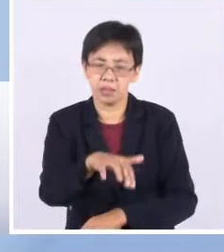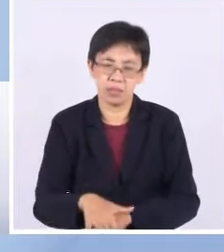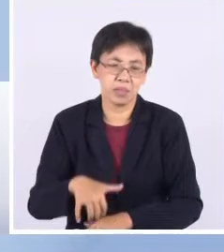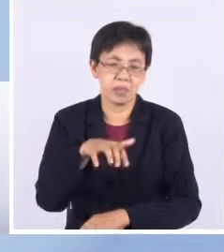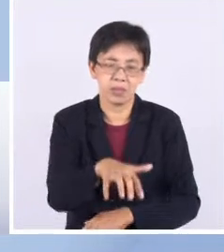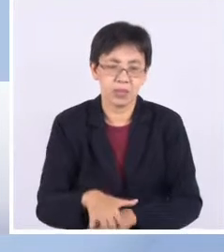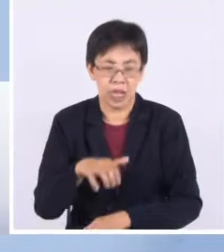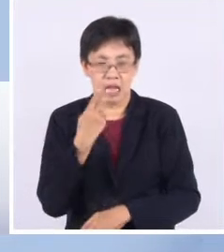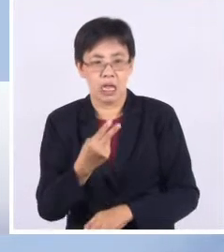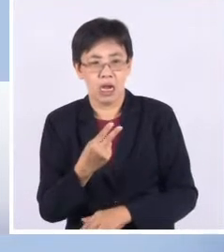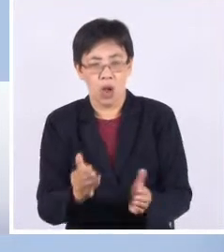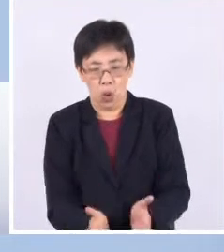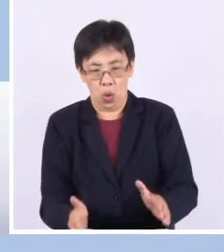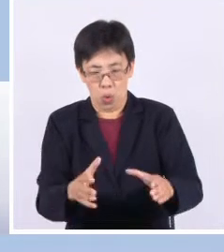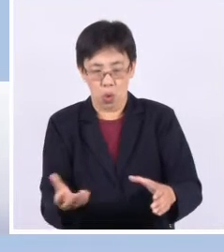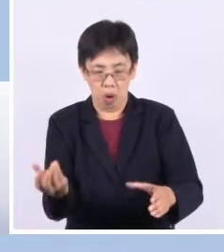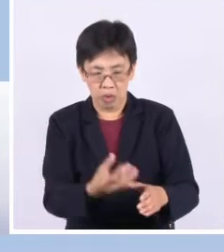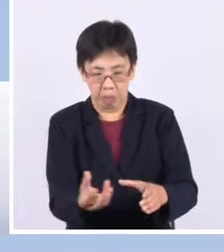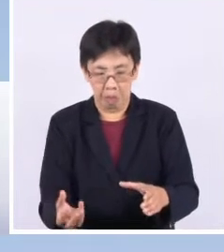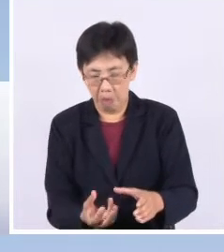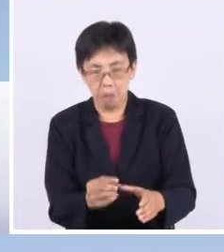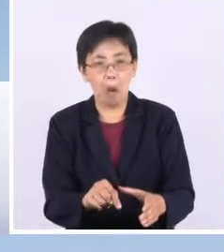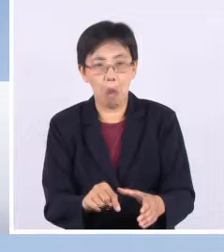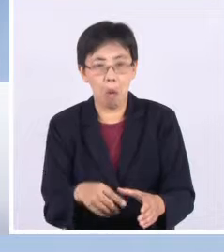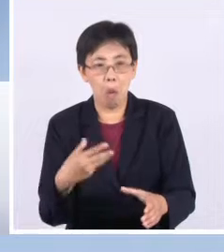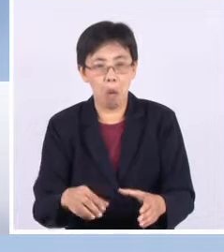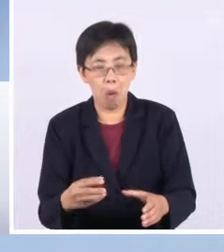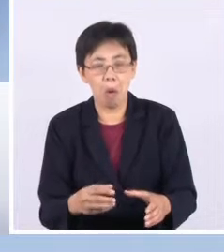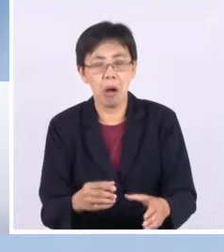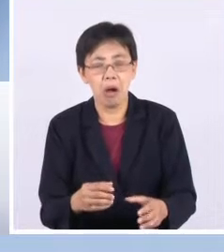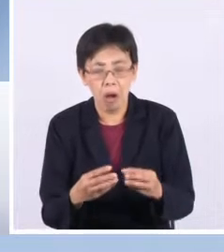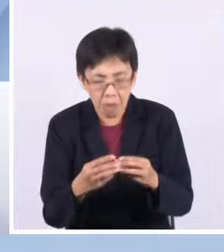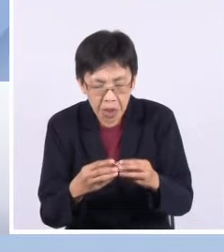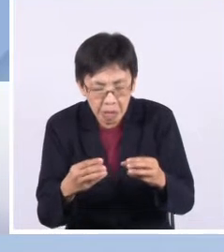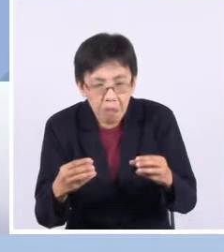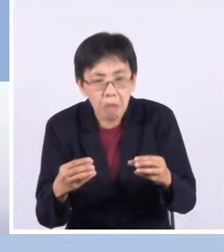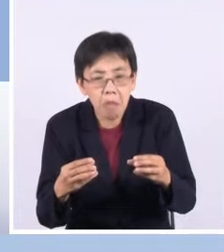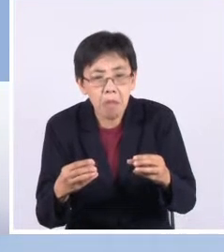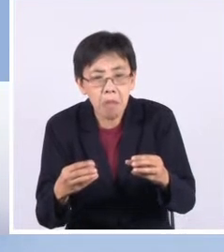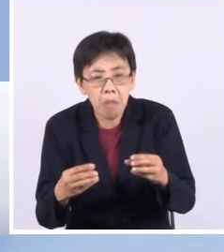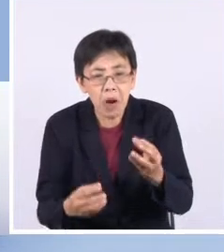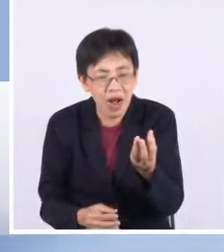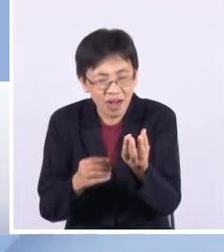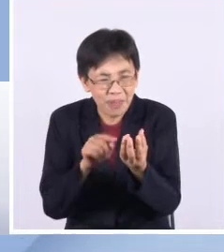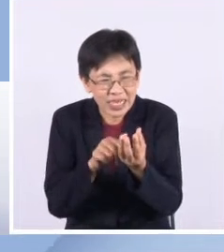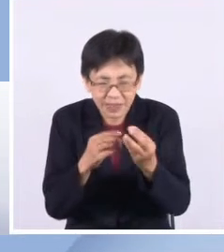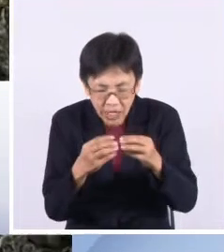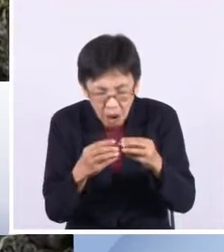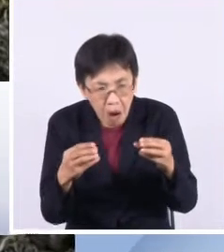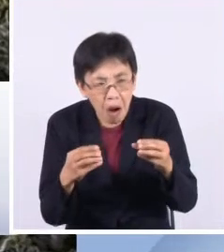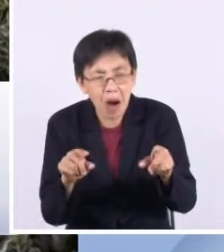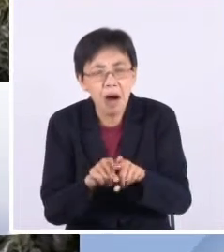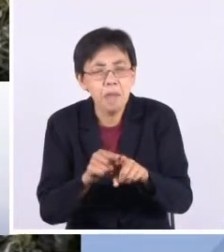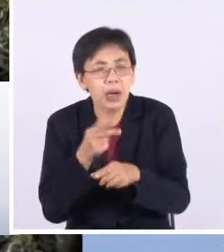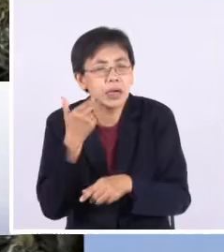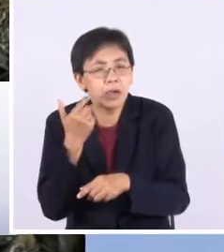มฮะเจอเป็นถังเลยไปดูไข่มันนะเนี่ย ไข่งูนะ ยาวนะไข่ง ูรีๆนะมันรีๆ เหมือนขนมโมจิ ใช่ เออใช่ใ